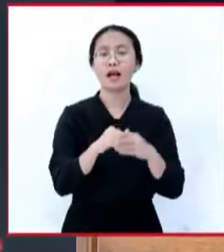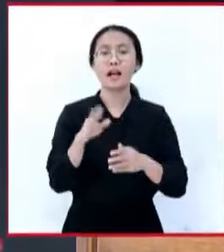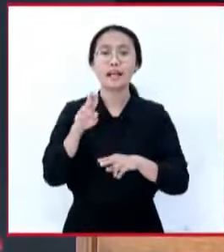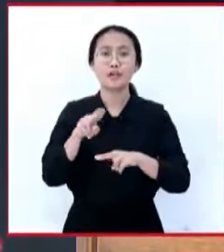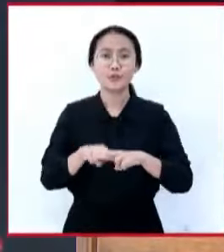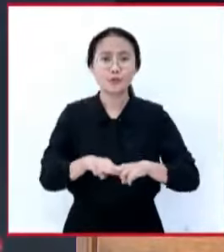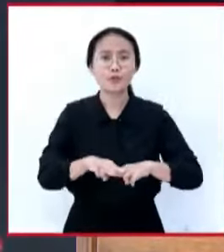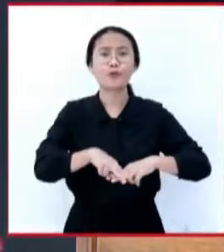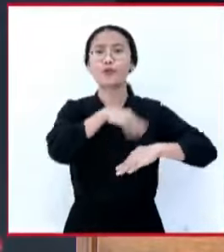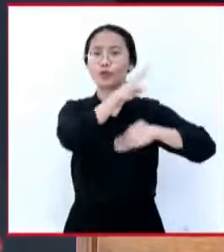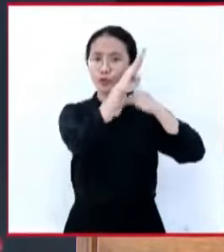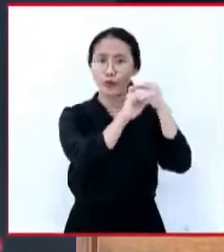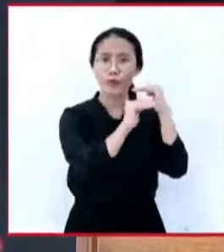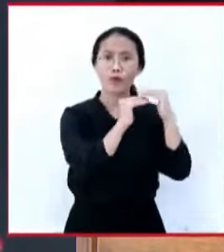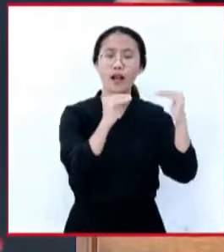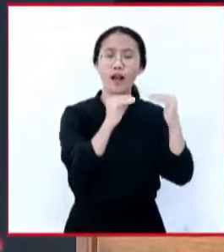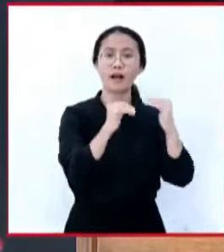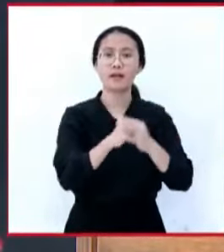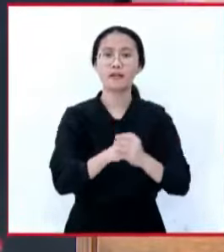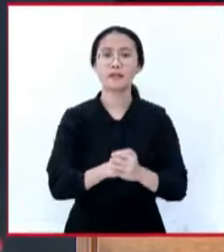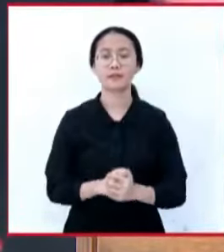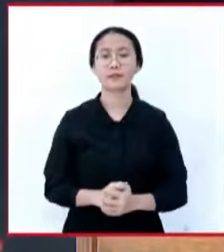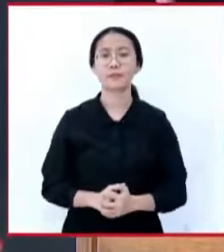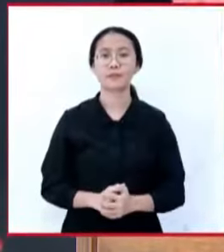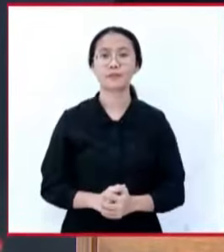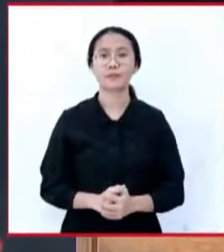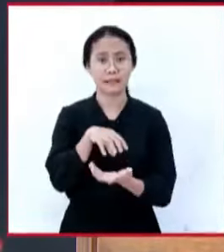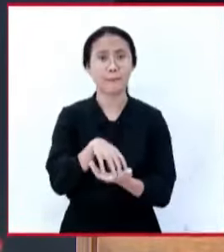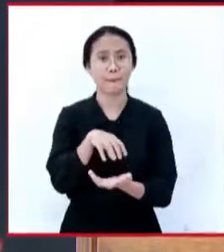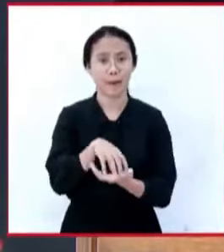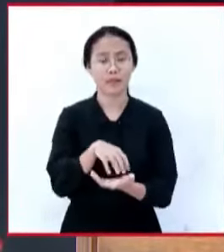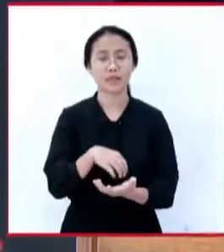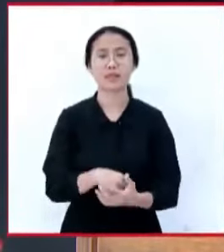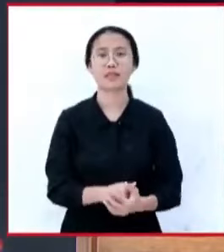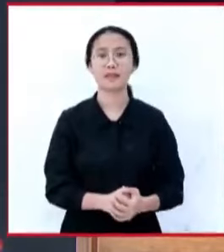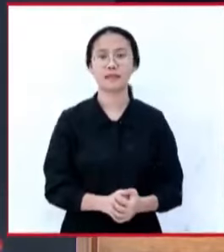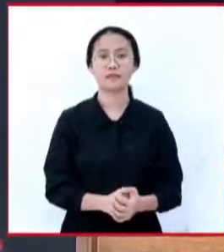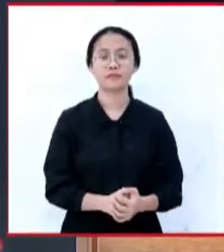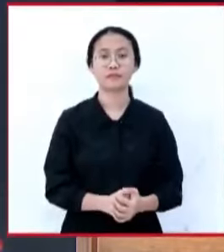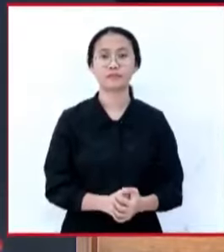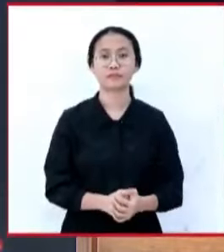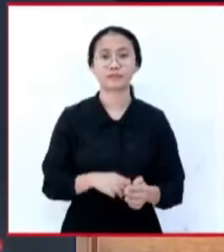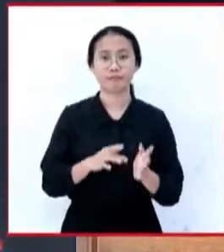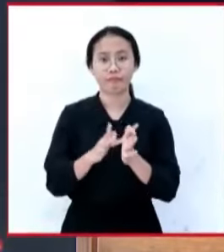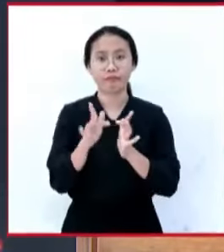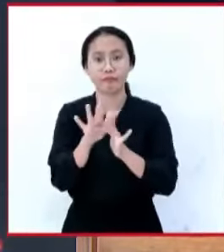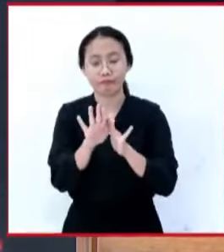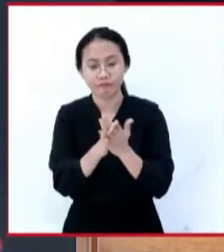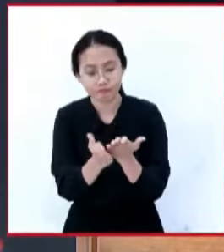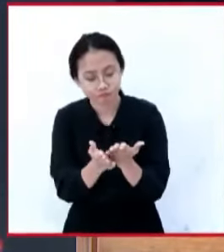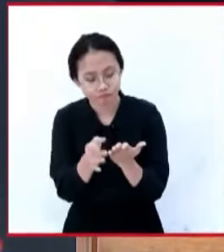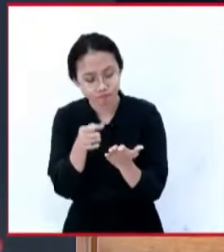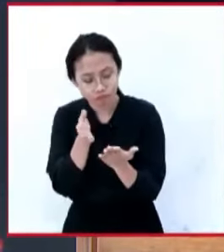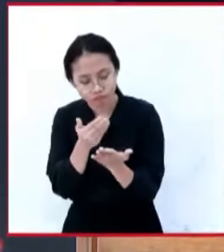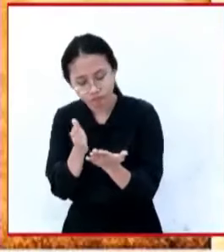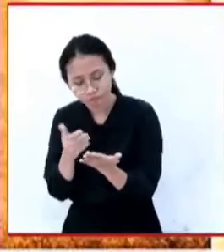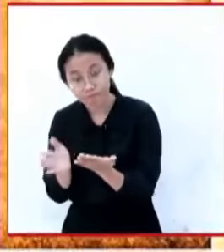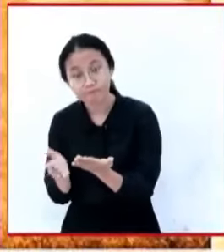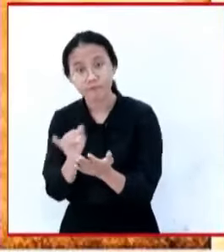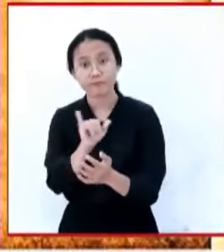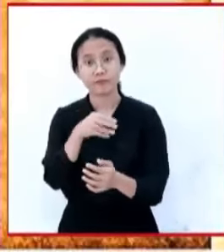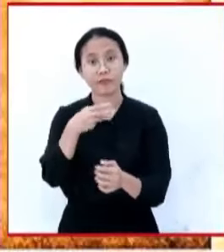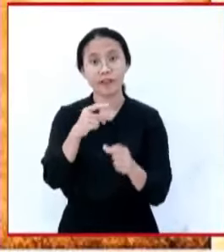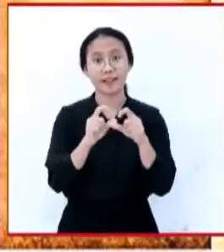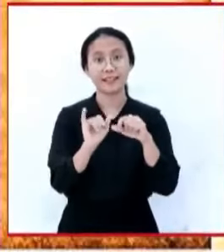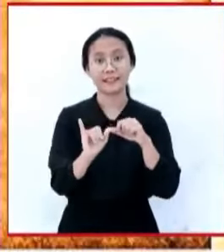kami bertahta di surga mana mungkin surga bukan tempat bagian kitab suci yang lain Misalnya dalam Yesaya